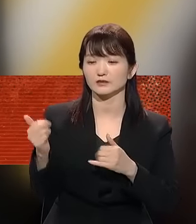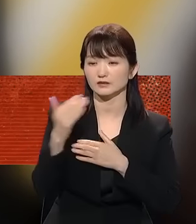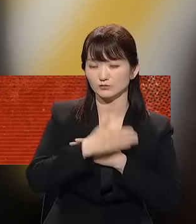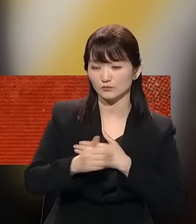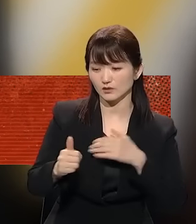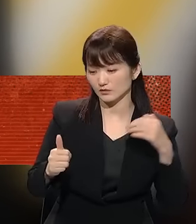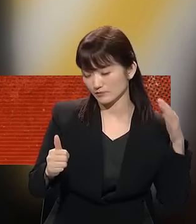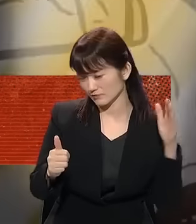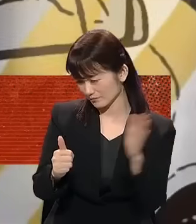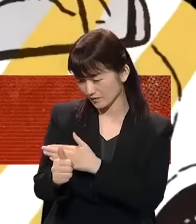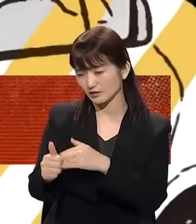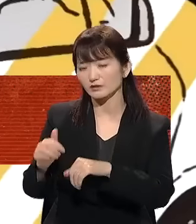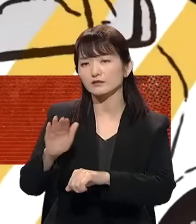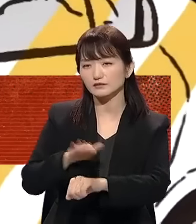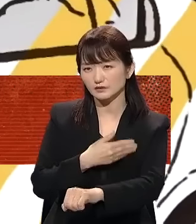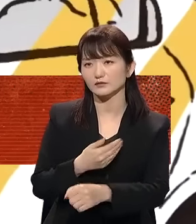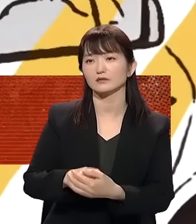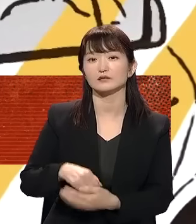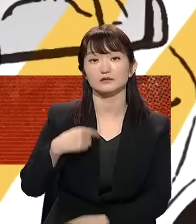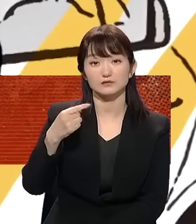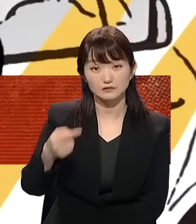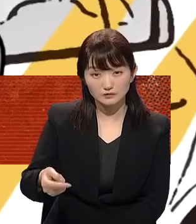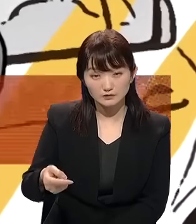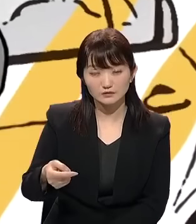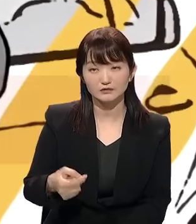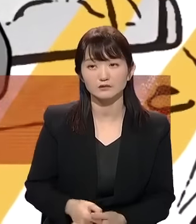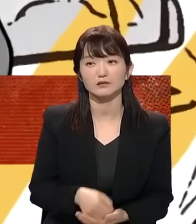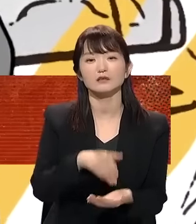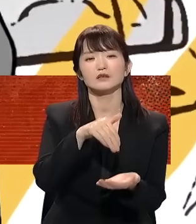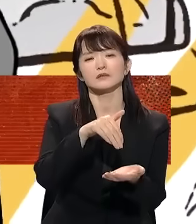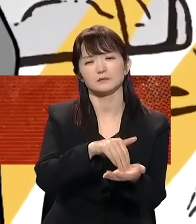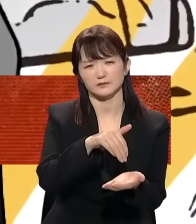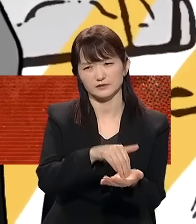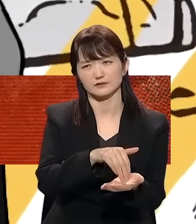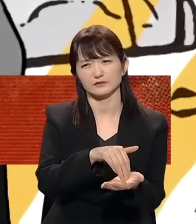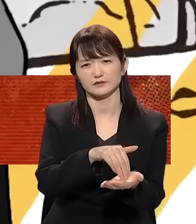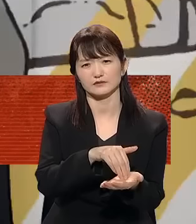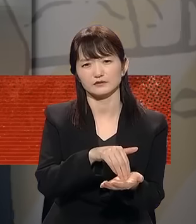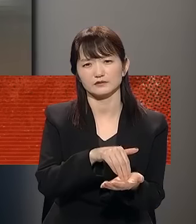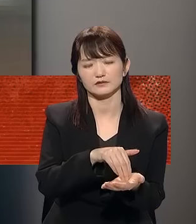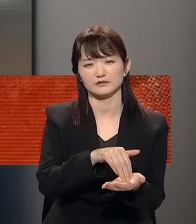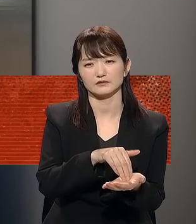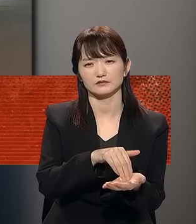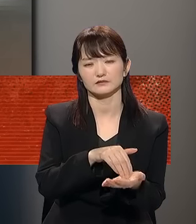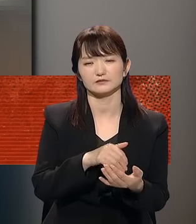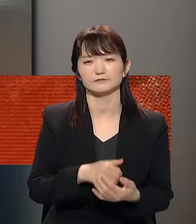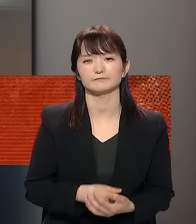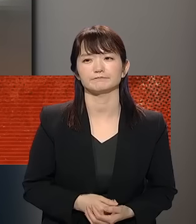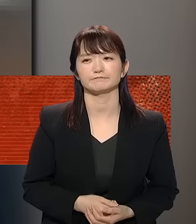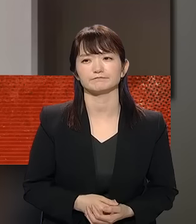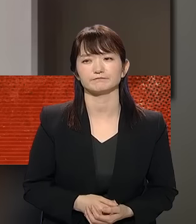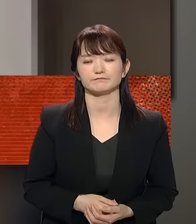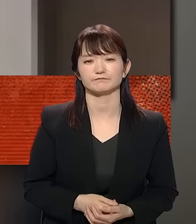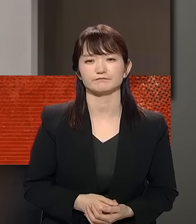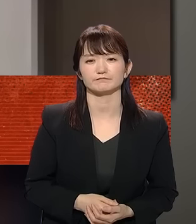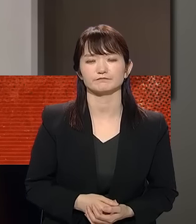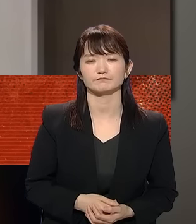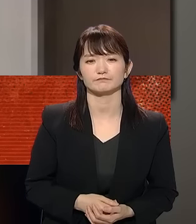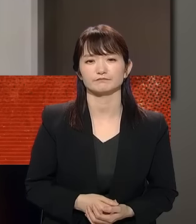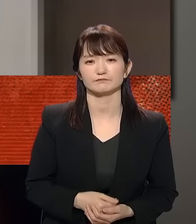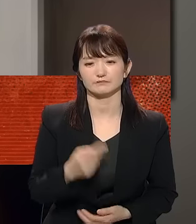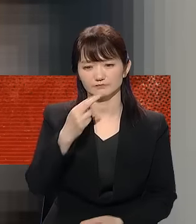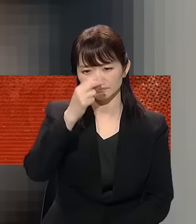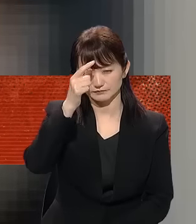잘못입니다 그 이후의 어떤 과정에서 반성을 하고 이렇게 돼서 자관 어떤 그 검찰의 그